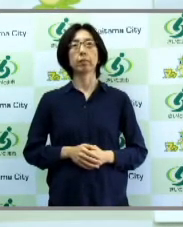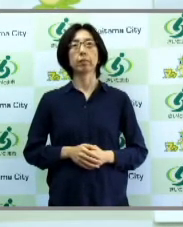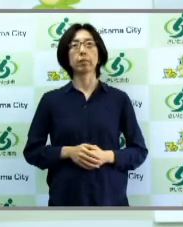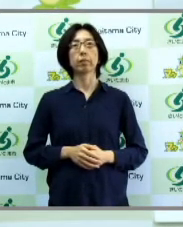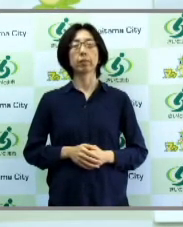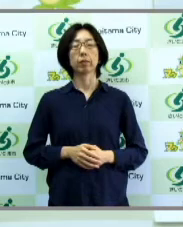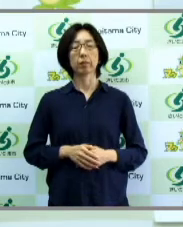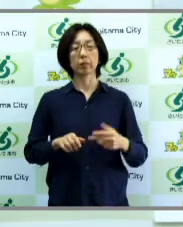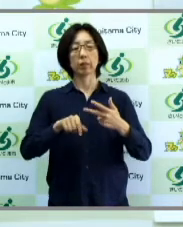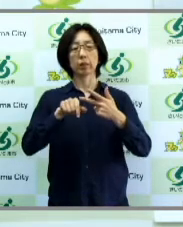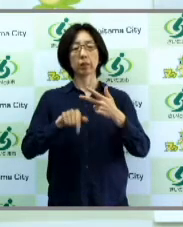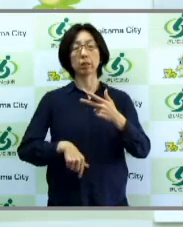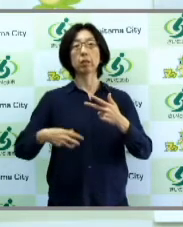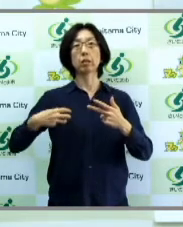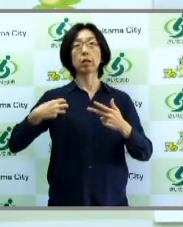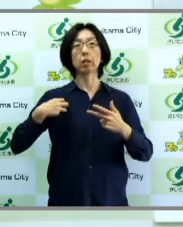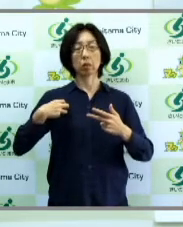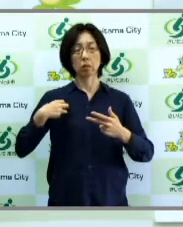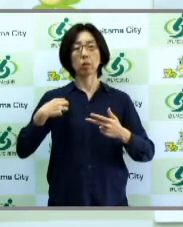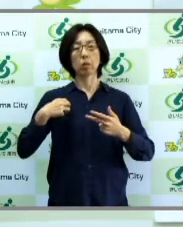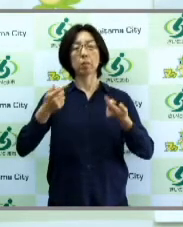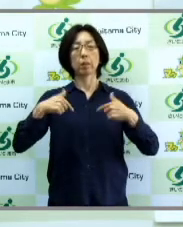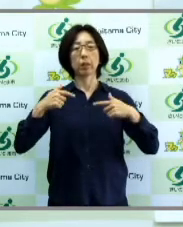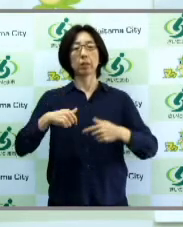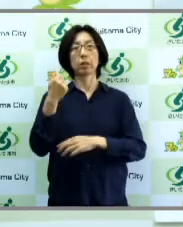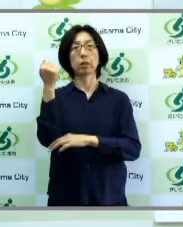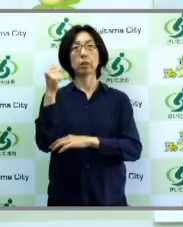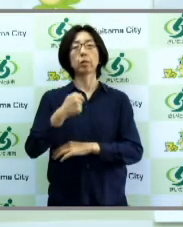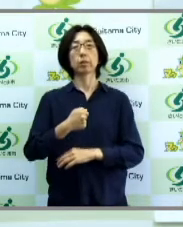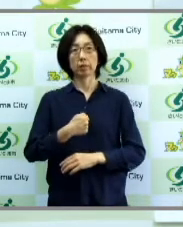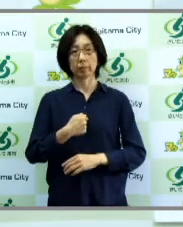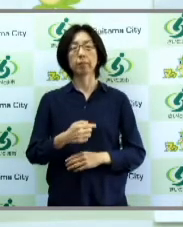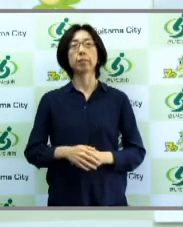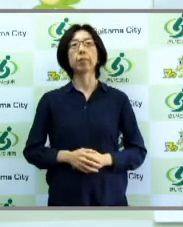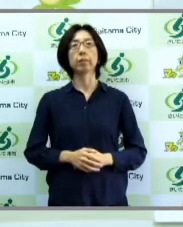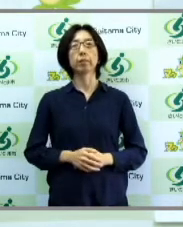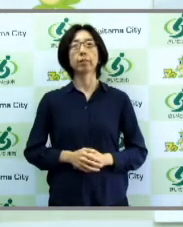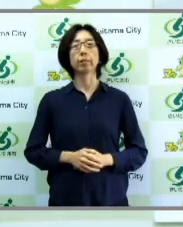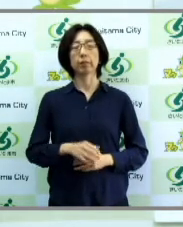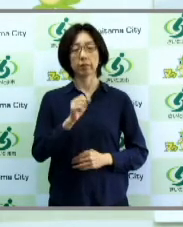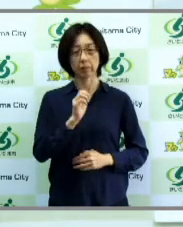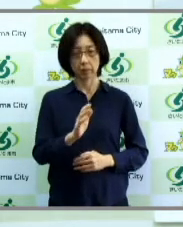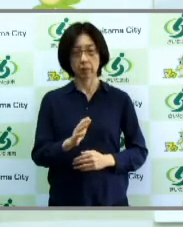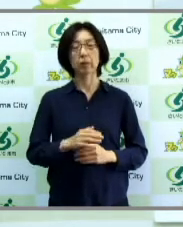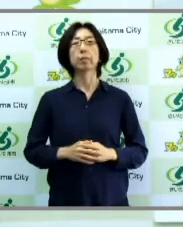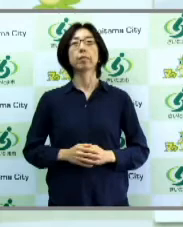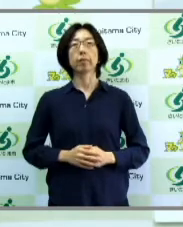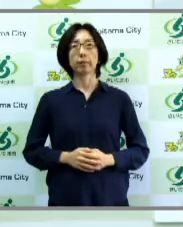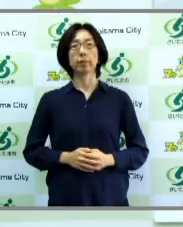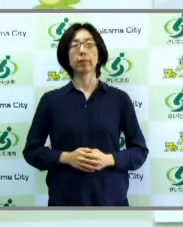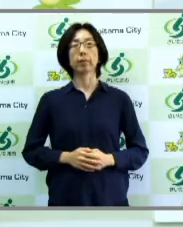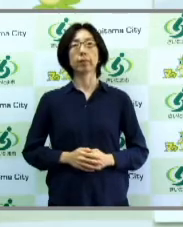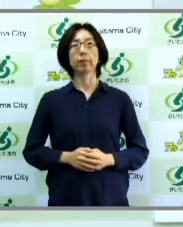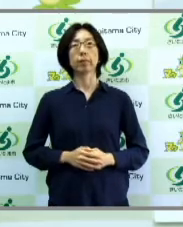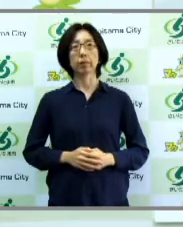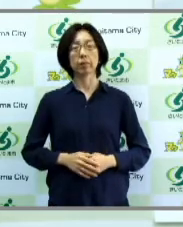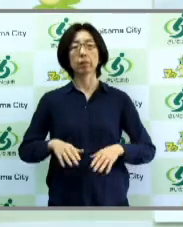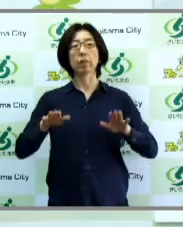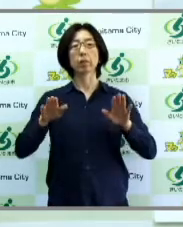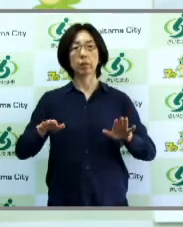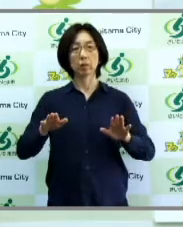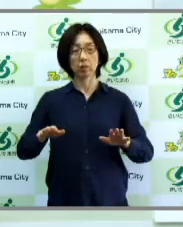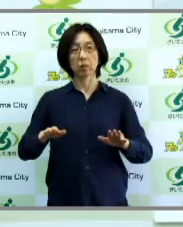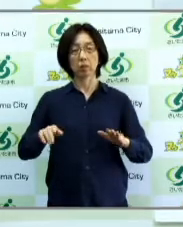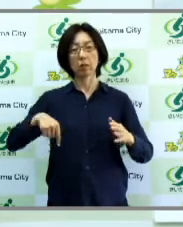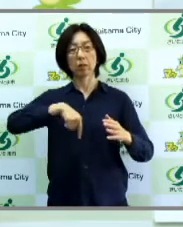7月の幹事社を務めます、毎日新聞社の大平と申します。よろしくお願いします。 よろしくお願いします。 それでは本日の記者会